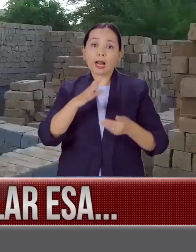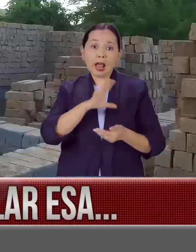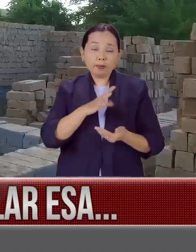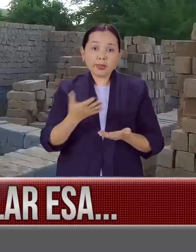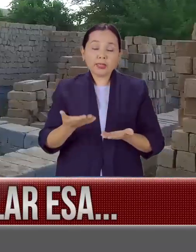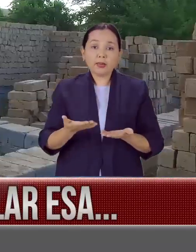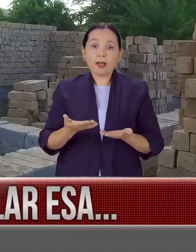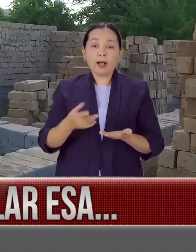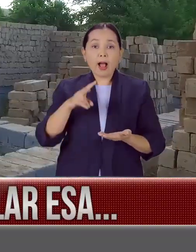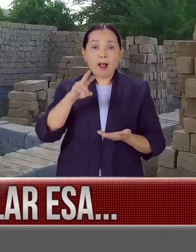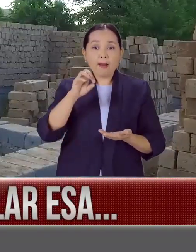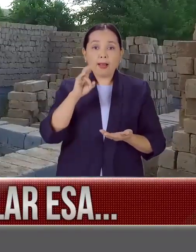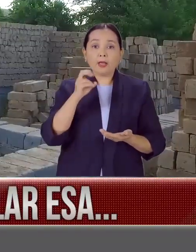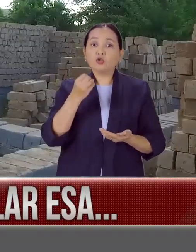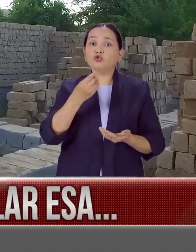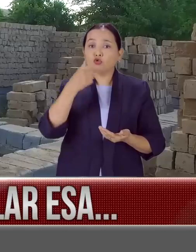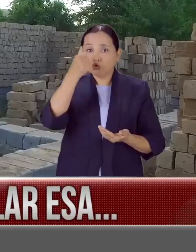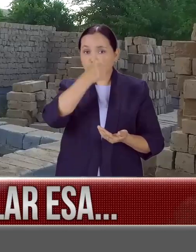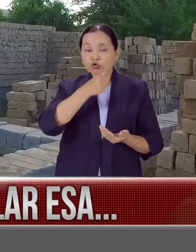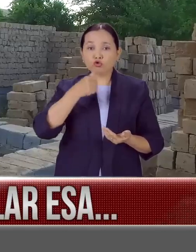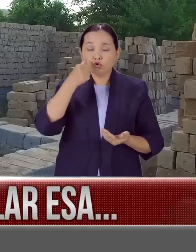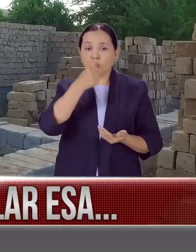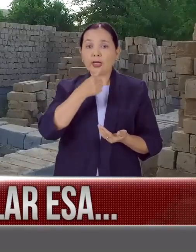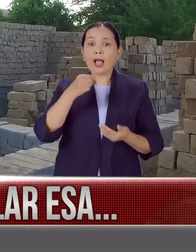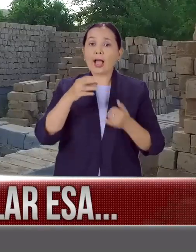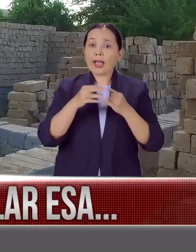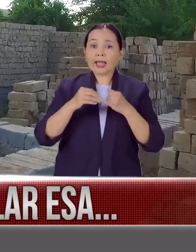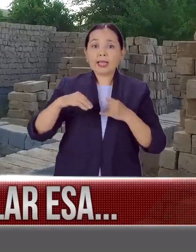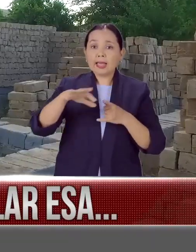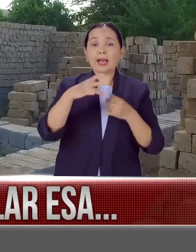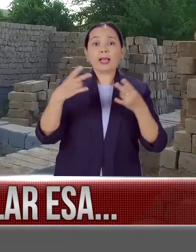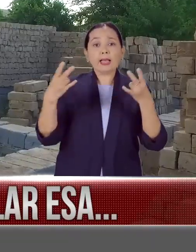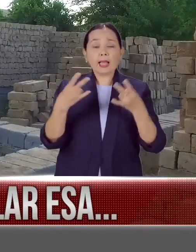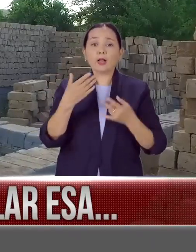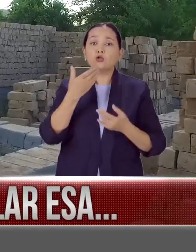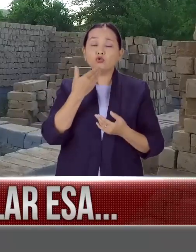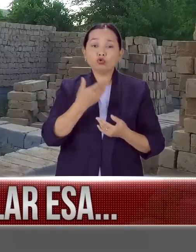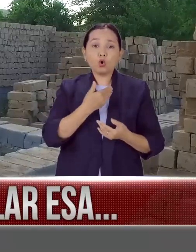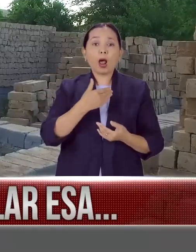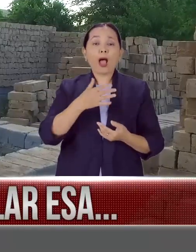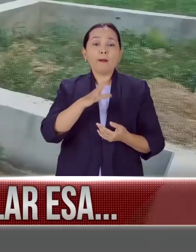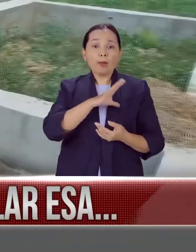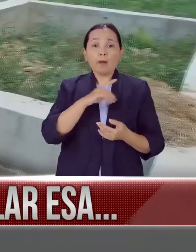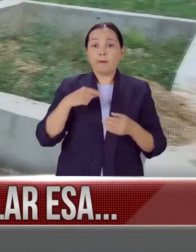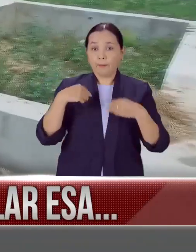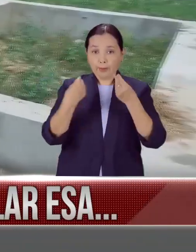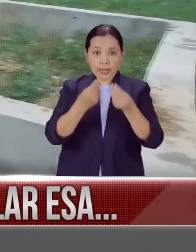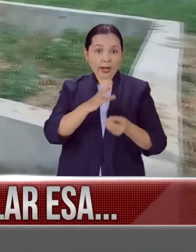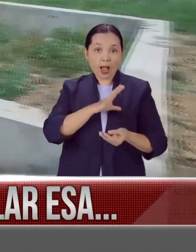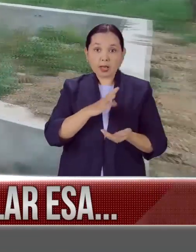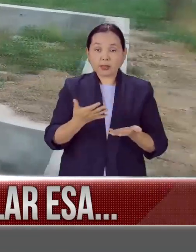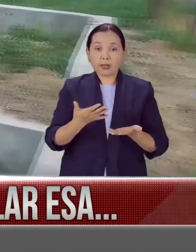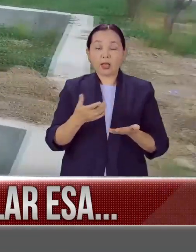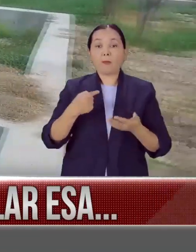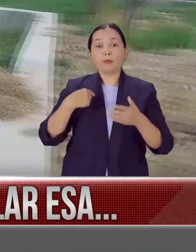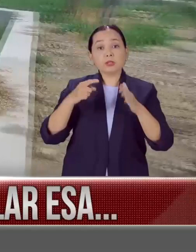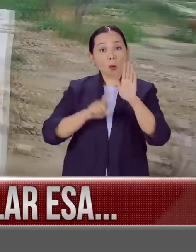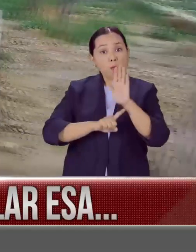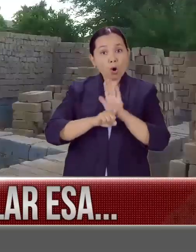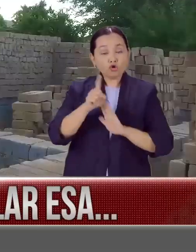kelgan. Lekin men shuncha yildan beri yoki yer kerak, mana shuni beringlar deb so'raganda biz berardik. G'ishda terishni